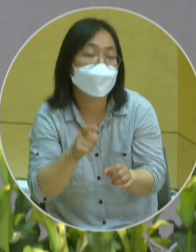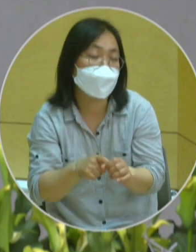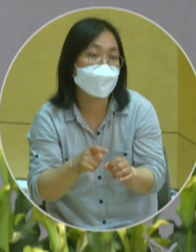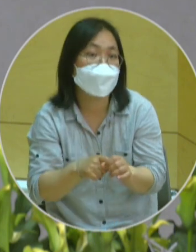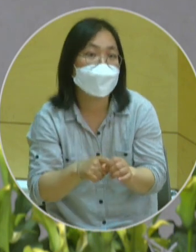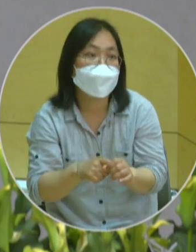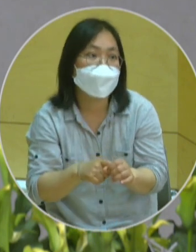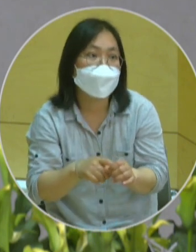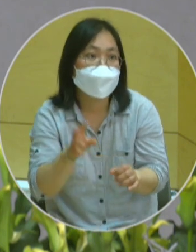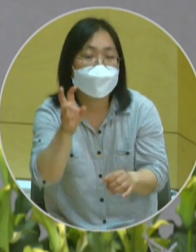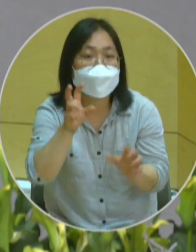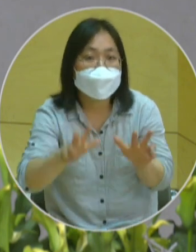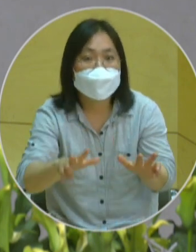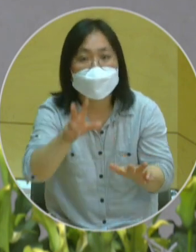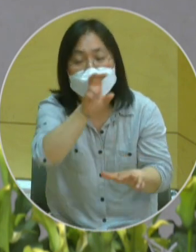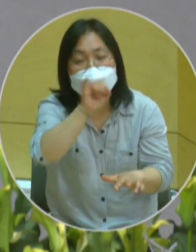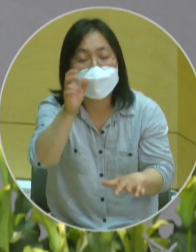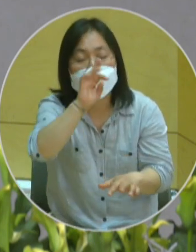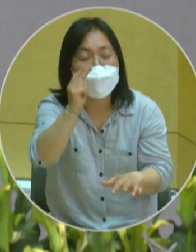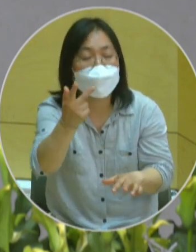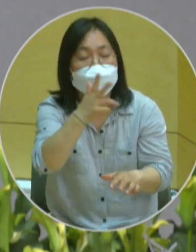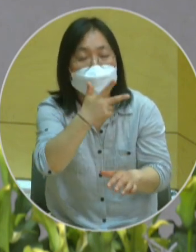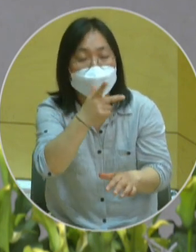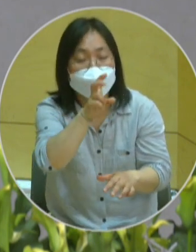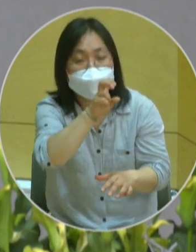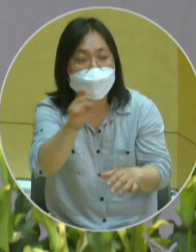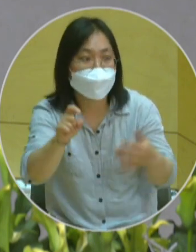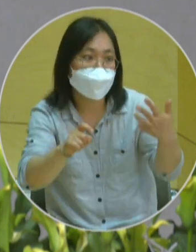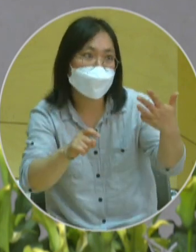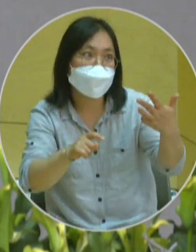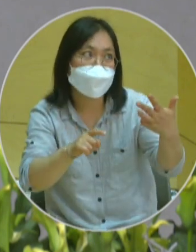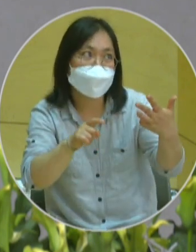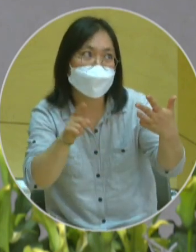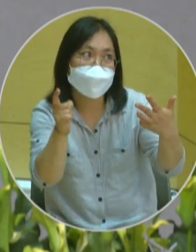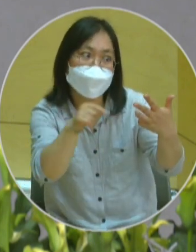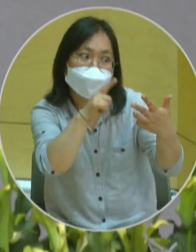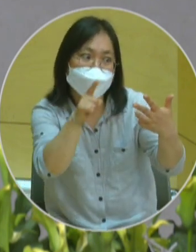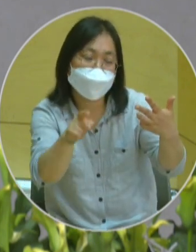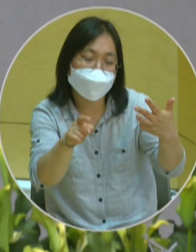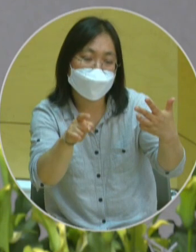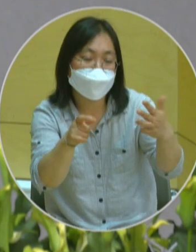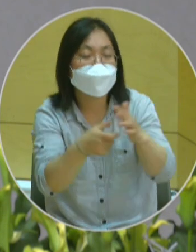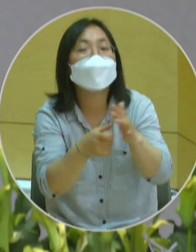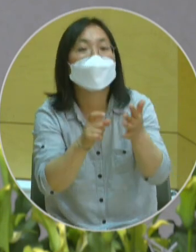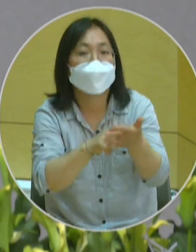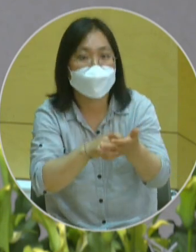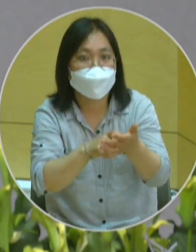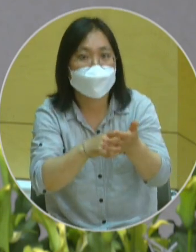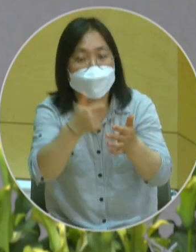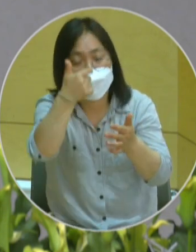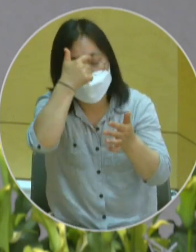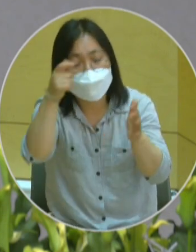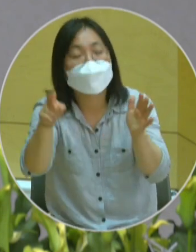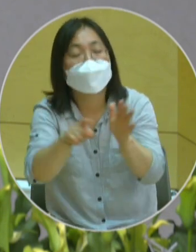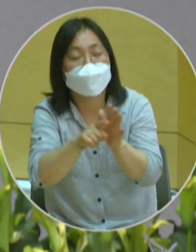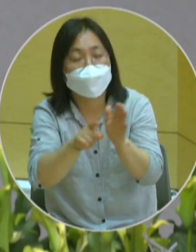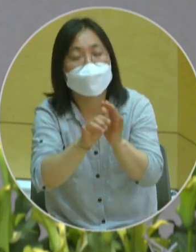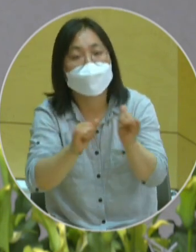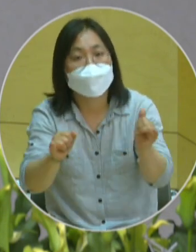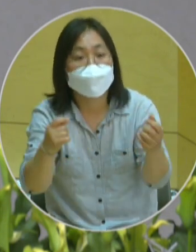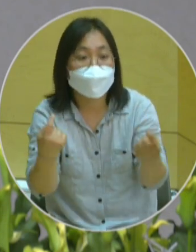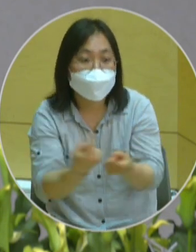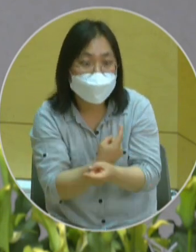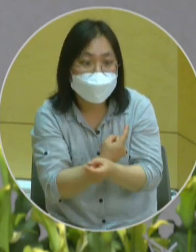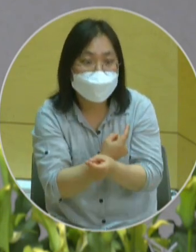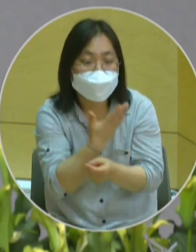그래서 지금 미얀마는 전체 인구의 7%인 300만 정도가 그리스도인이라고 합니다. 그런데 이들이 이토록